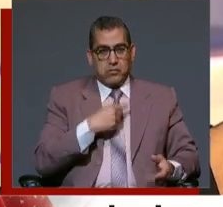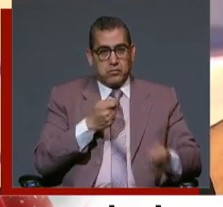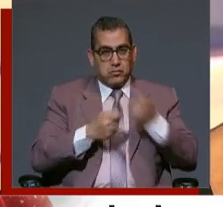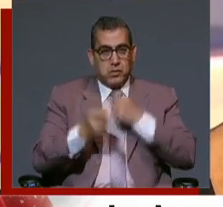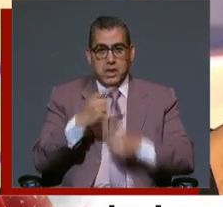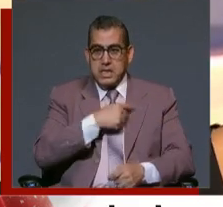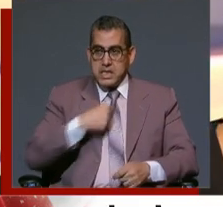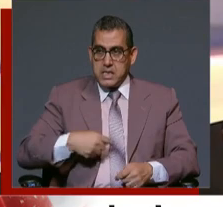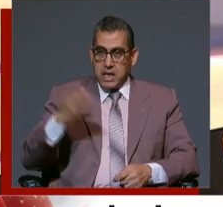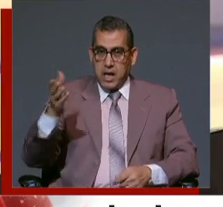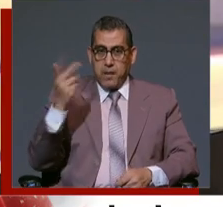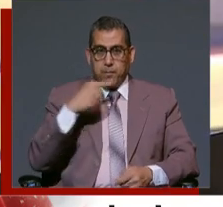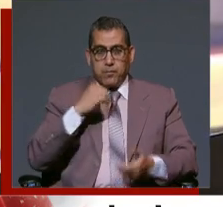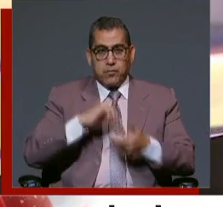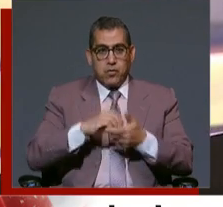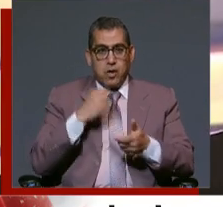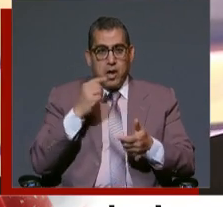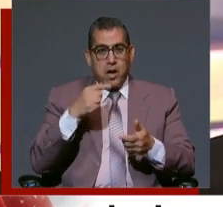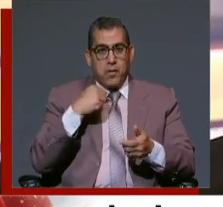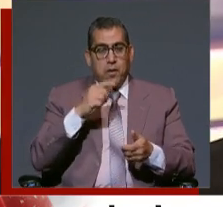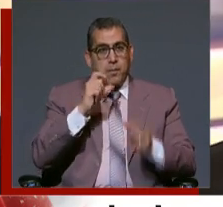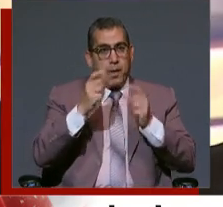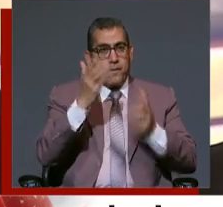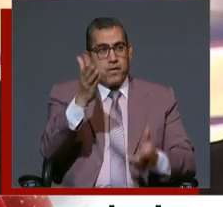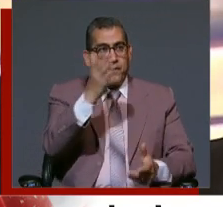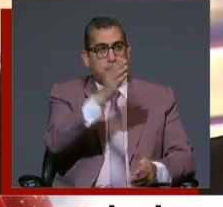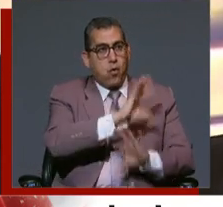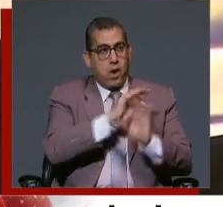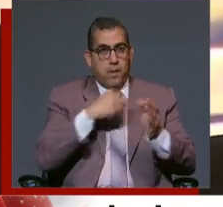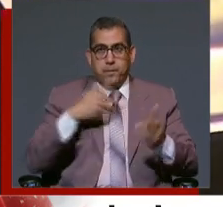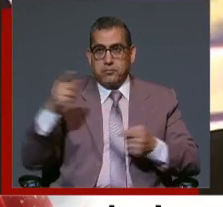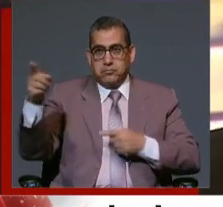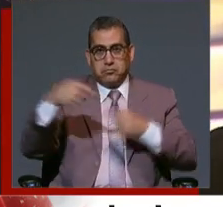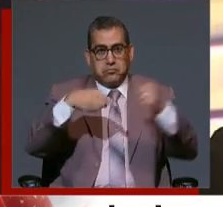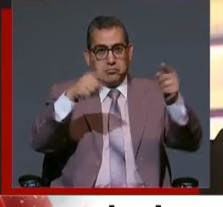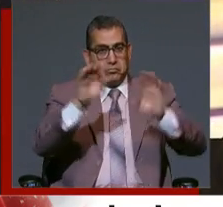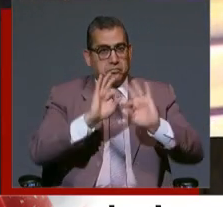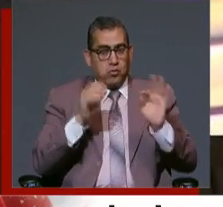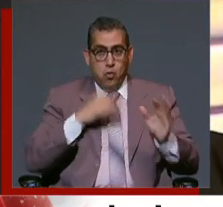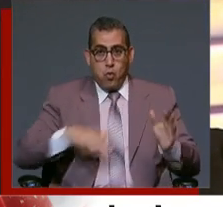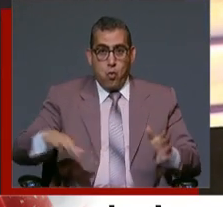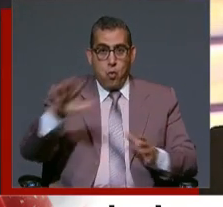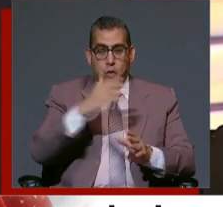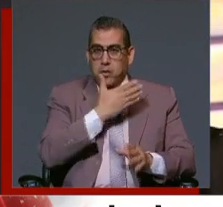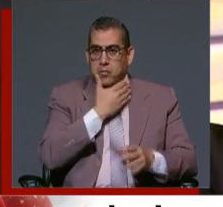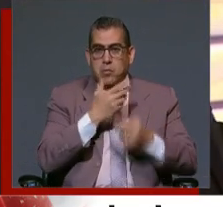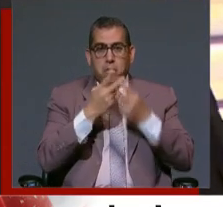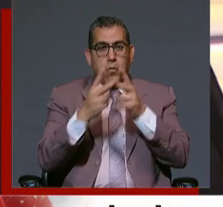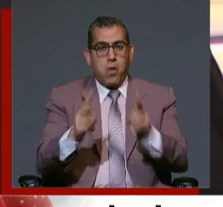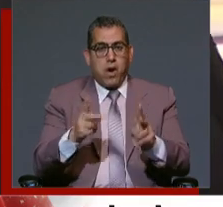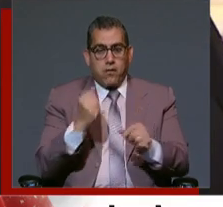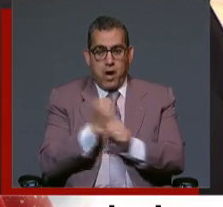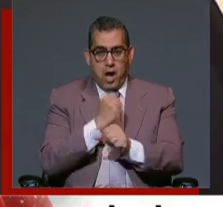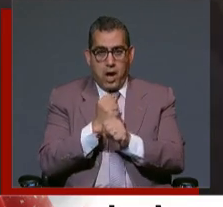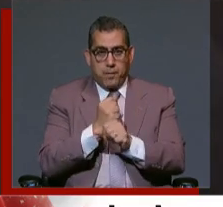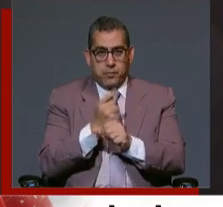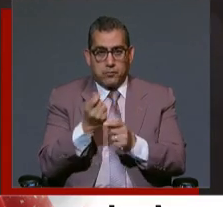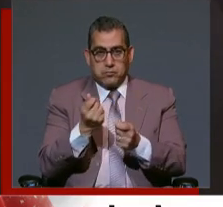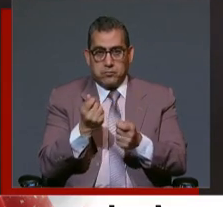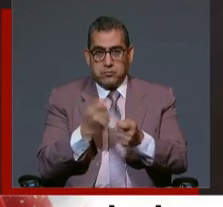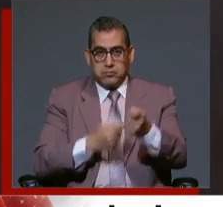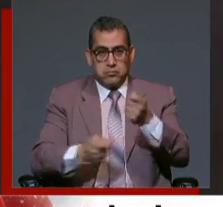ولينا معاملات مع الهند، ولينا معاملات مع ده، وبالتالي فيعني كله دلوقتي بقى عنده استعداد ان يبقى يعني